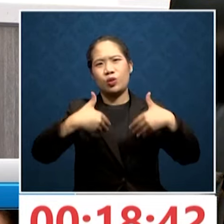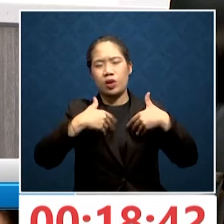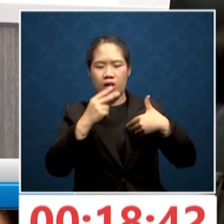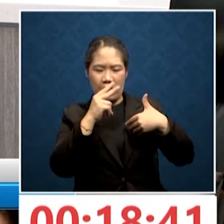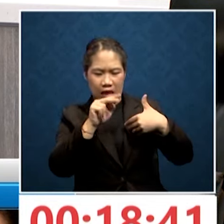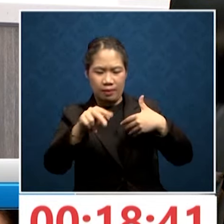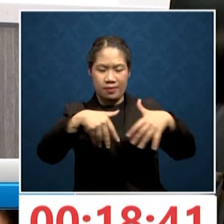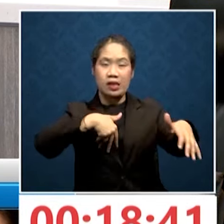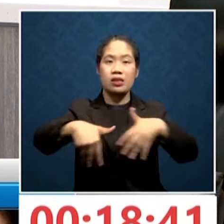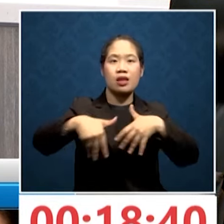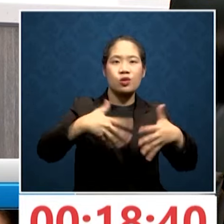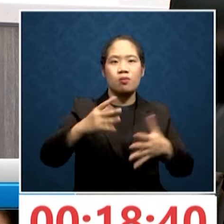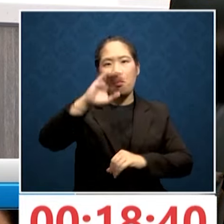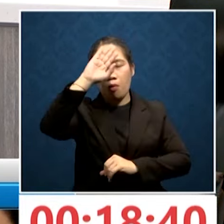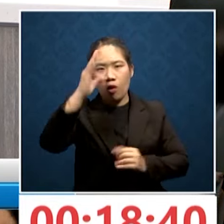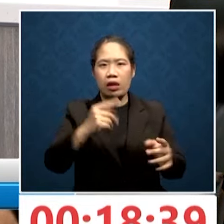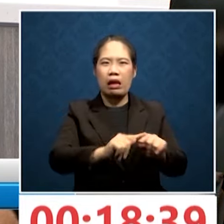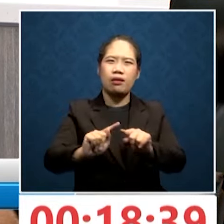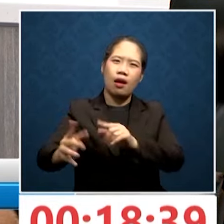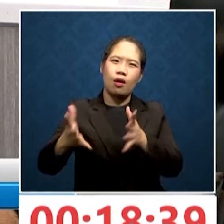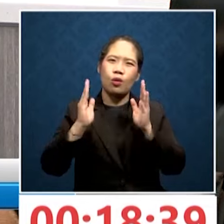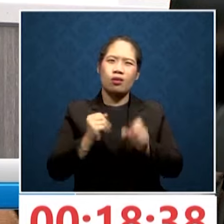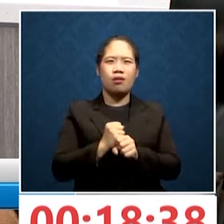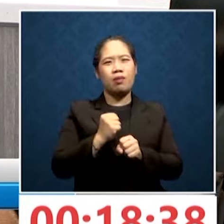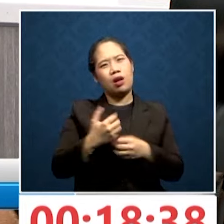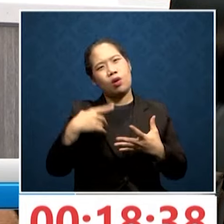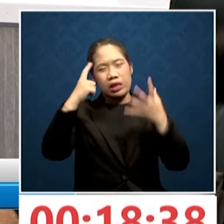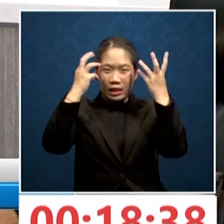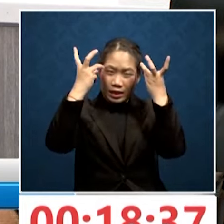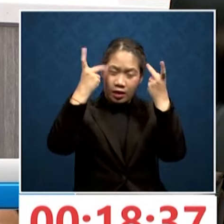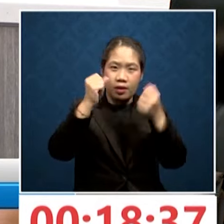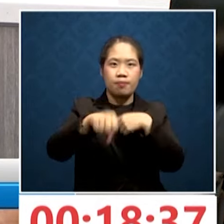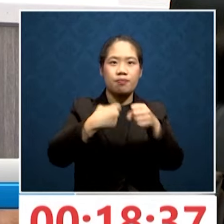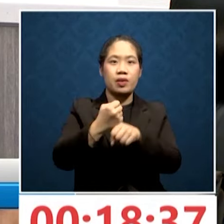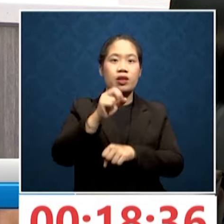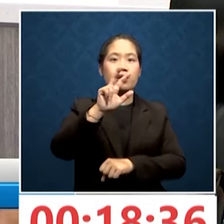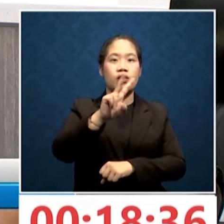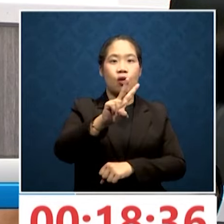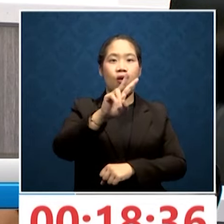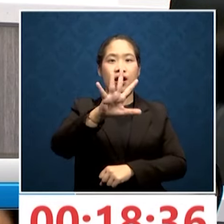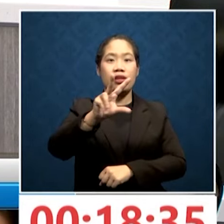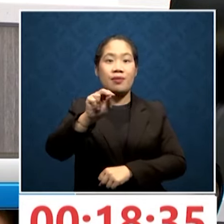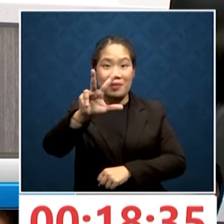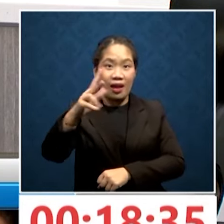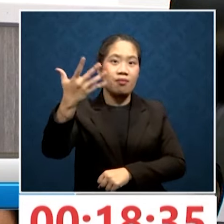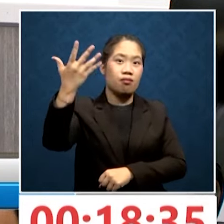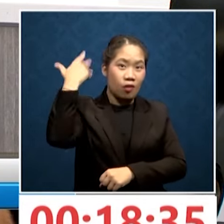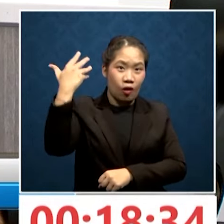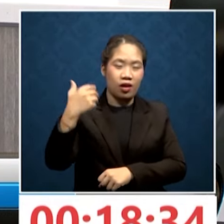ชนดังนั้นเสียงเรียกร้องต้องการอันนั้นปี2533ท่านประธานครับ